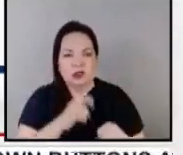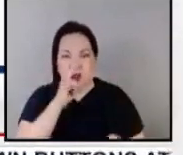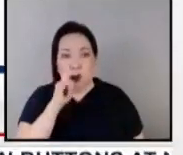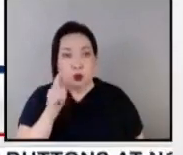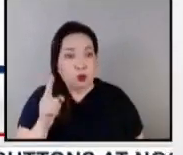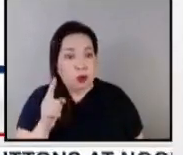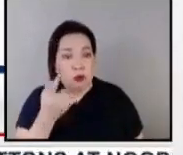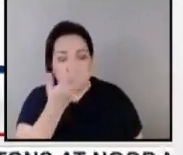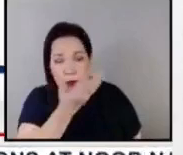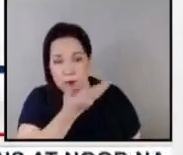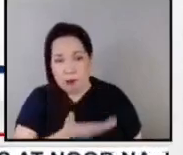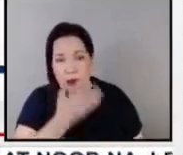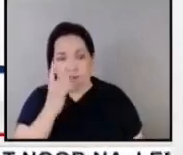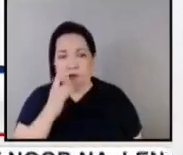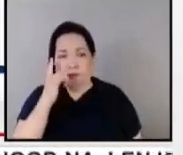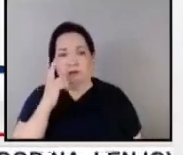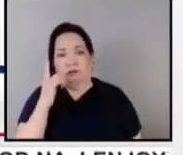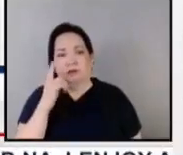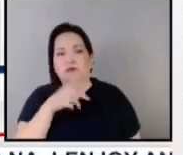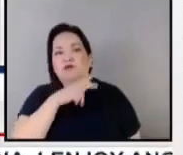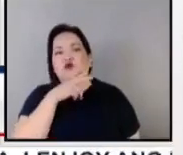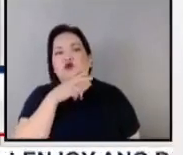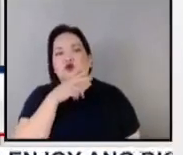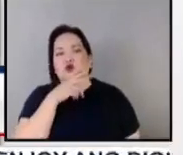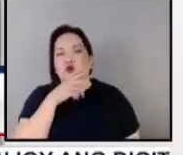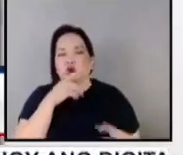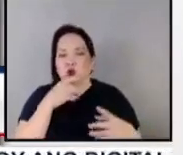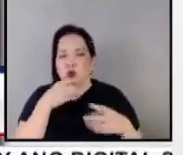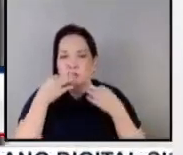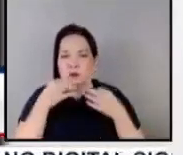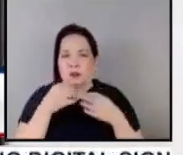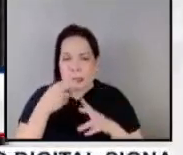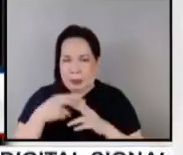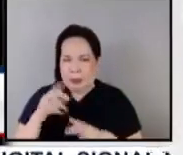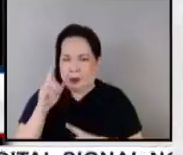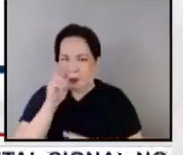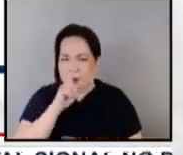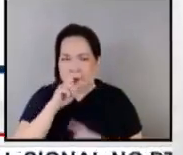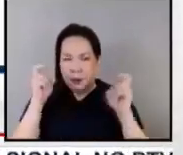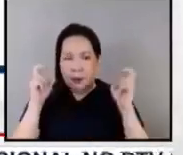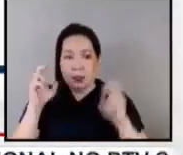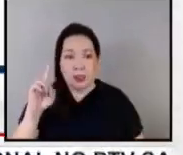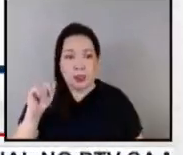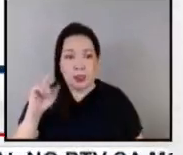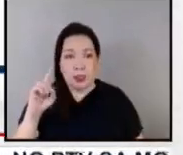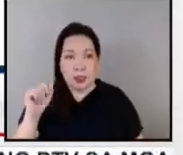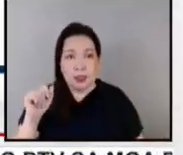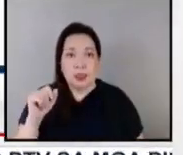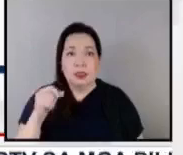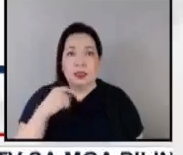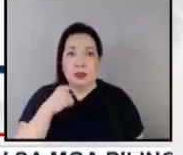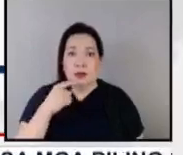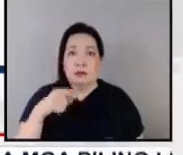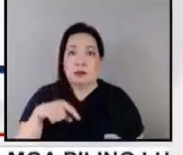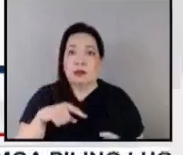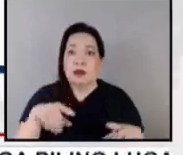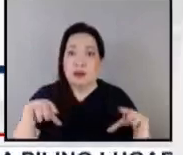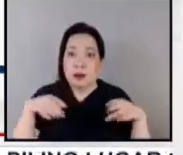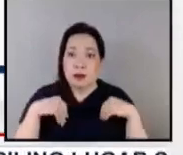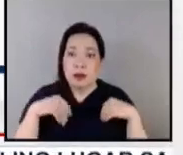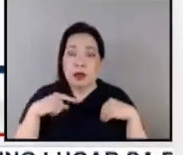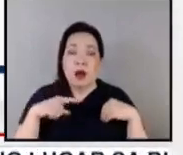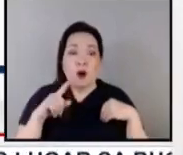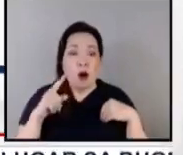drug suspect na si alias Dada. Batay sa initial na investigasyon ng Caloocan City Police, nakatanggap sila ng tawag kaugnay